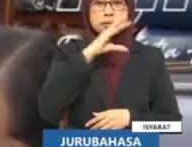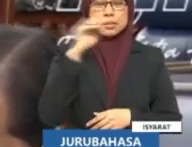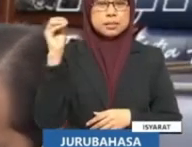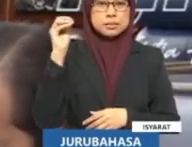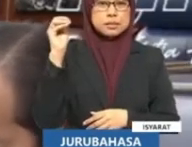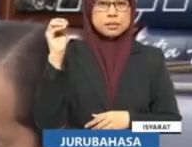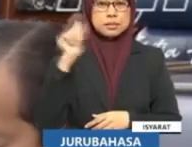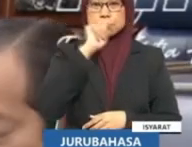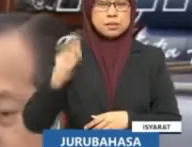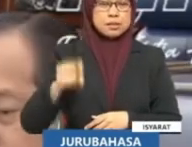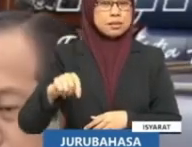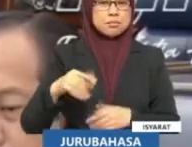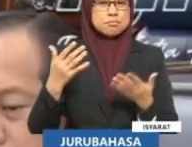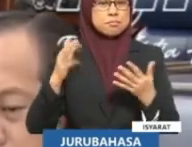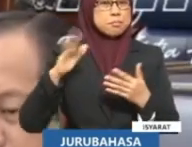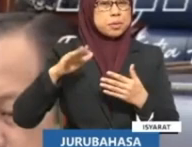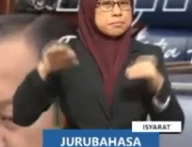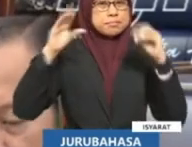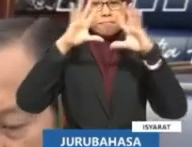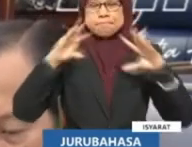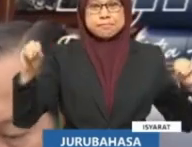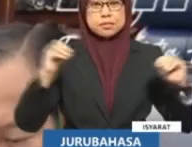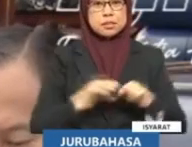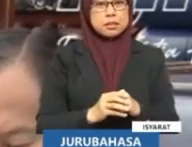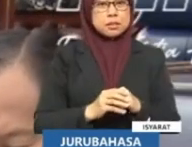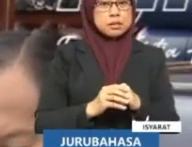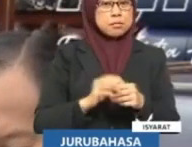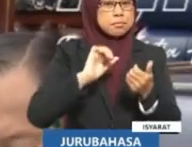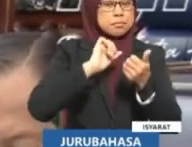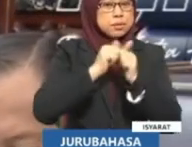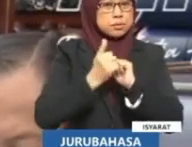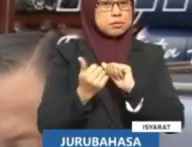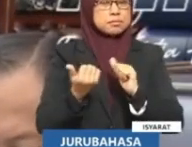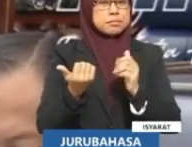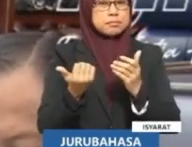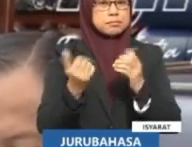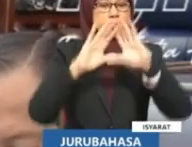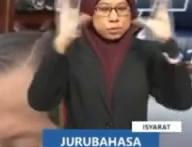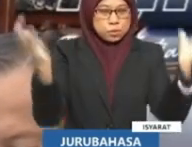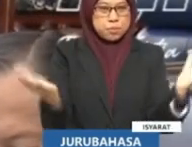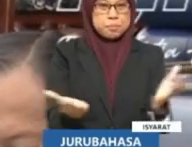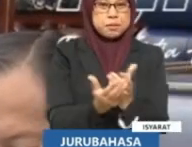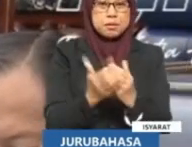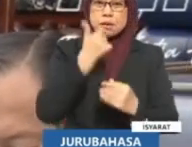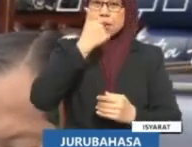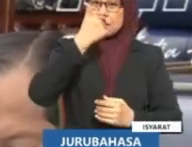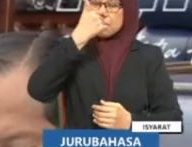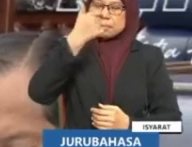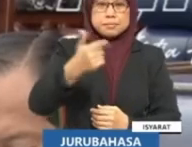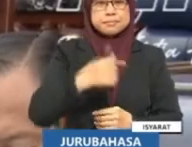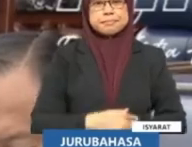ada tanda titik noktahnya ini bermakna krisis naga Global juga Kian perpanjangan Hai